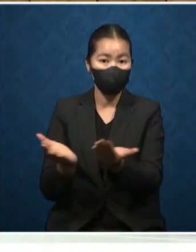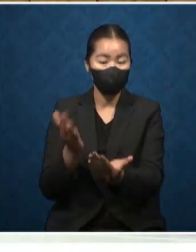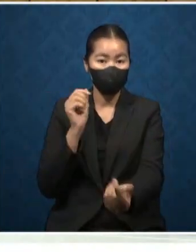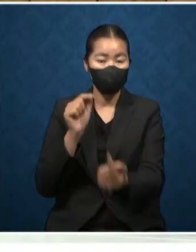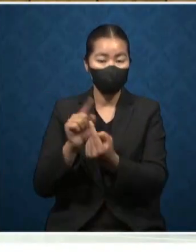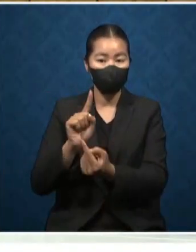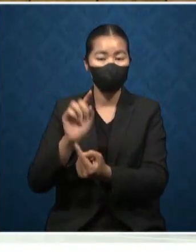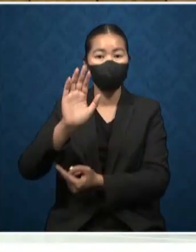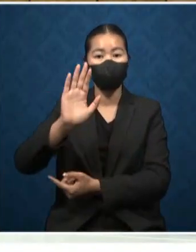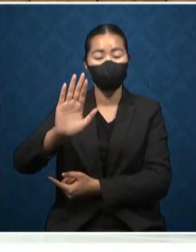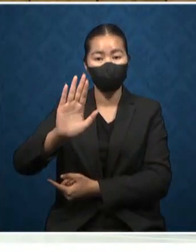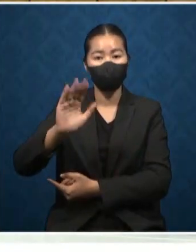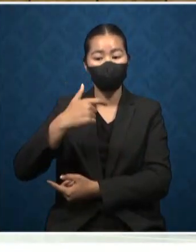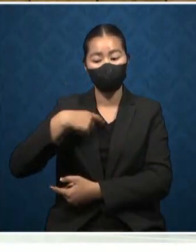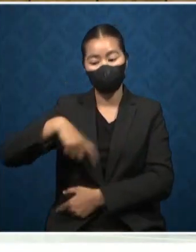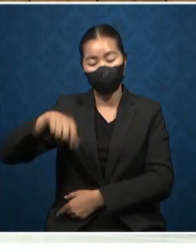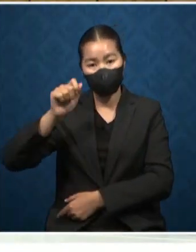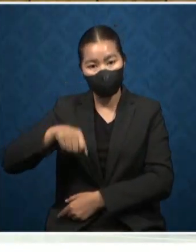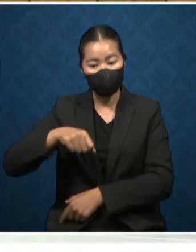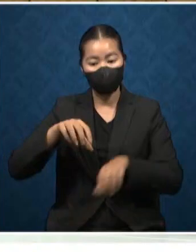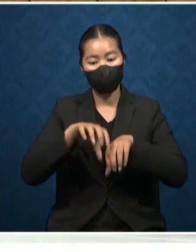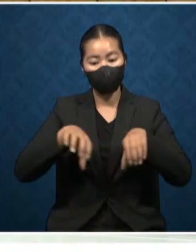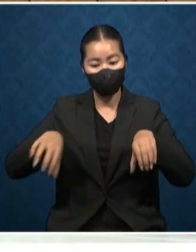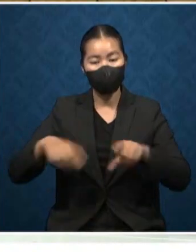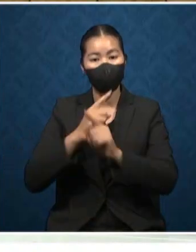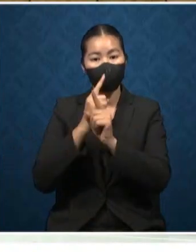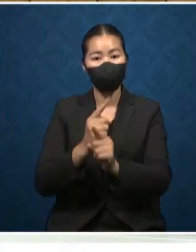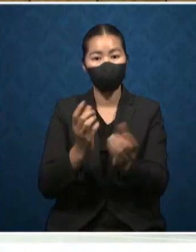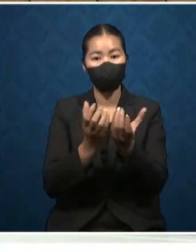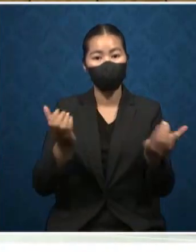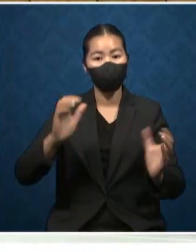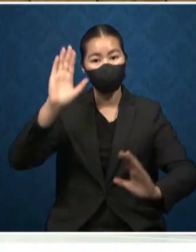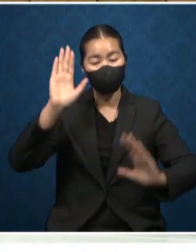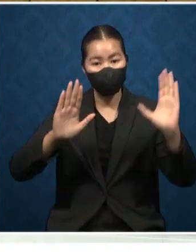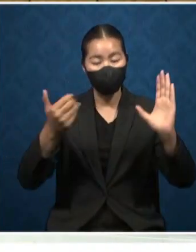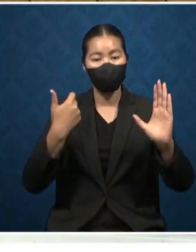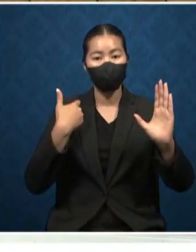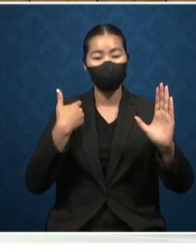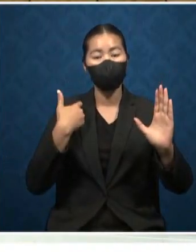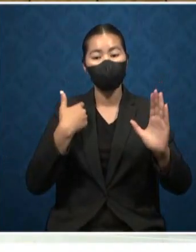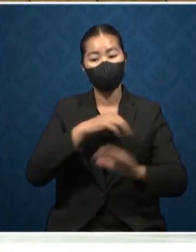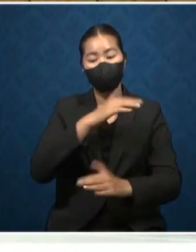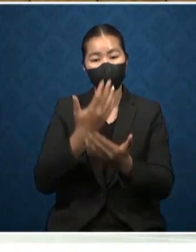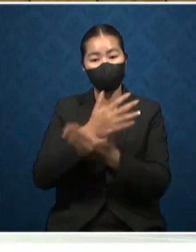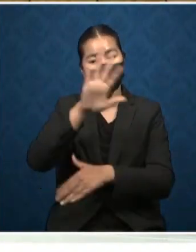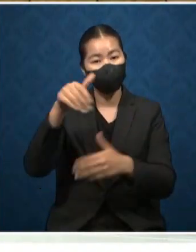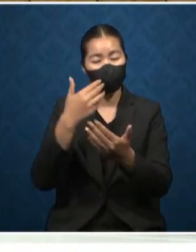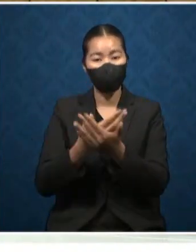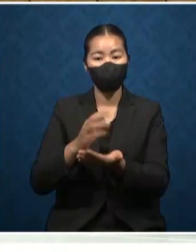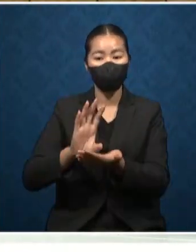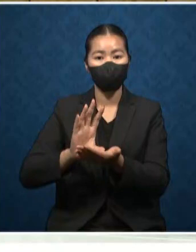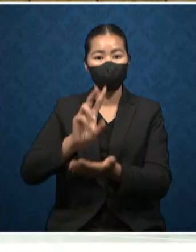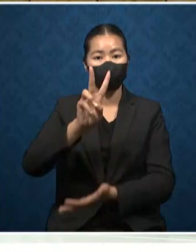ศาลและองค์กรตามรัฐธรรมนูญรายได้จากงบเงินอุดหนุนรวมทั้งสิ้นจำนวน